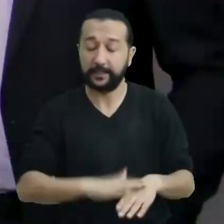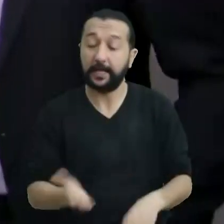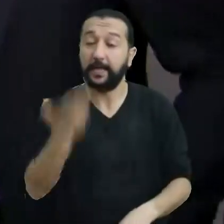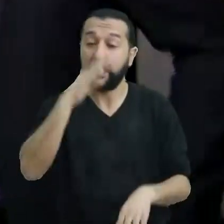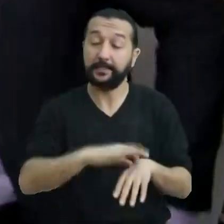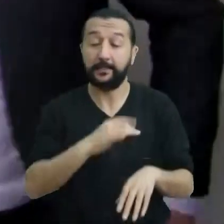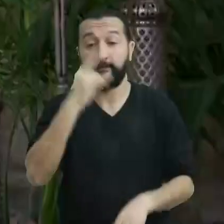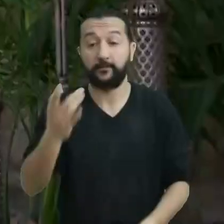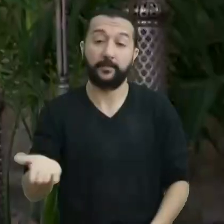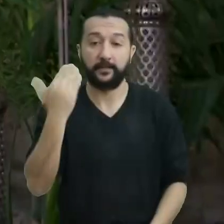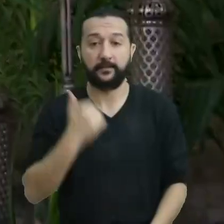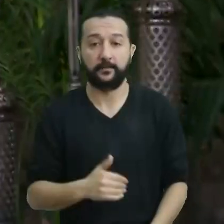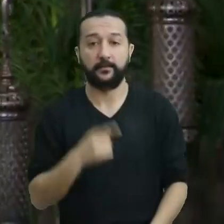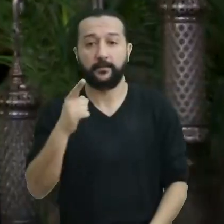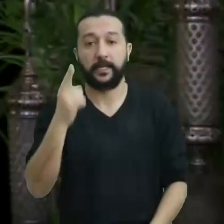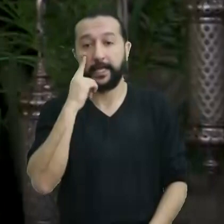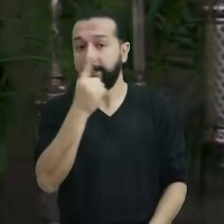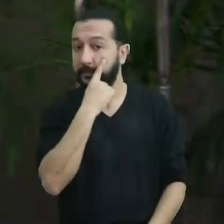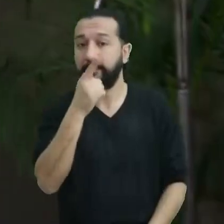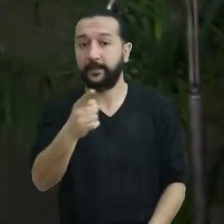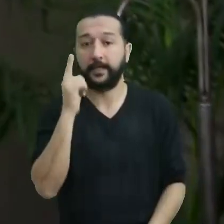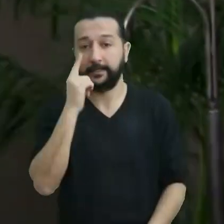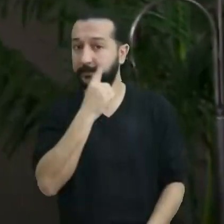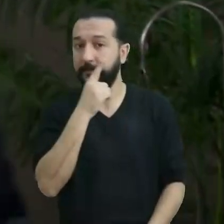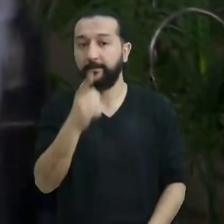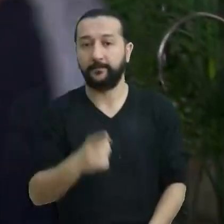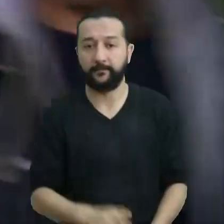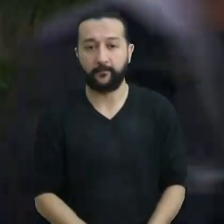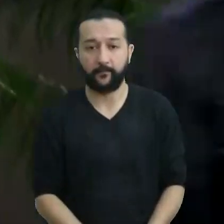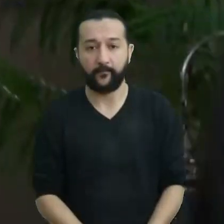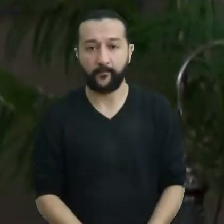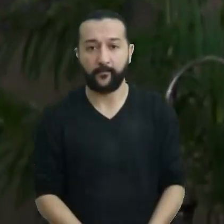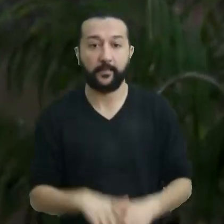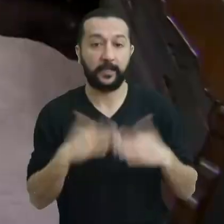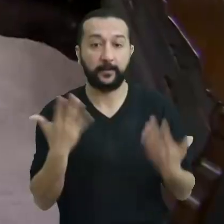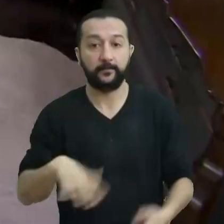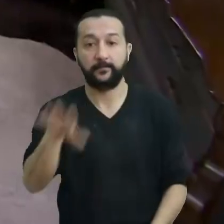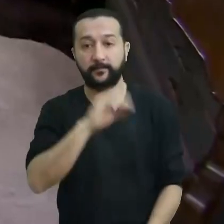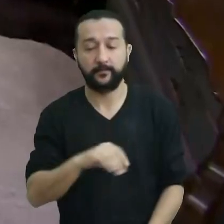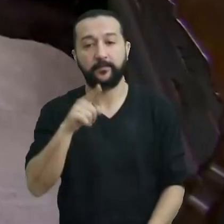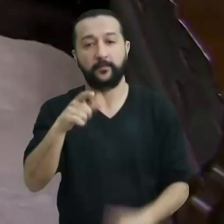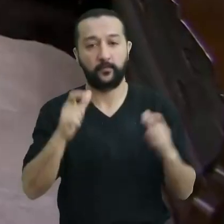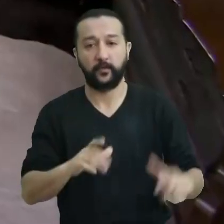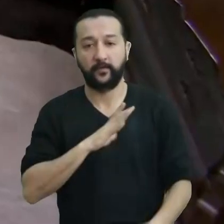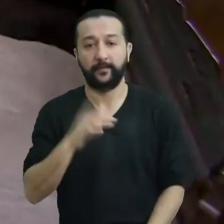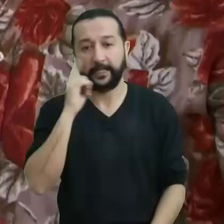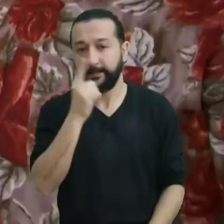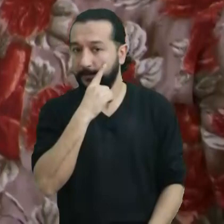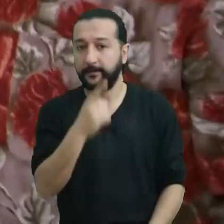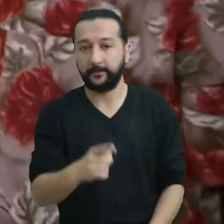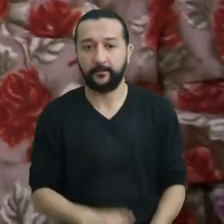da götürelim hastaneye hadi. Enişte! Enişte! Veysel beraberinde Başak ve Esmer bir adamla içeri girdi.